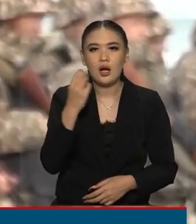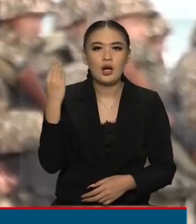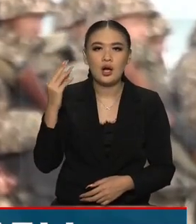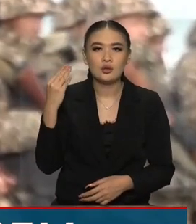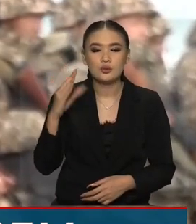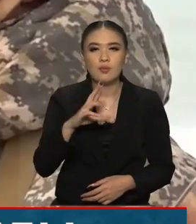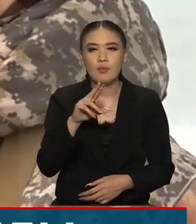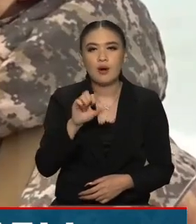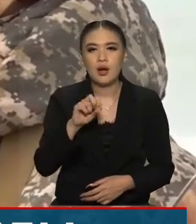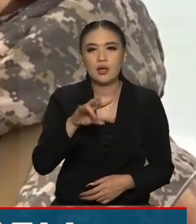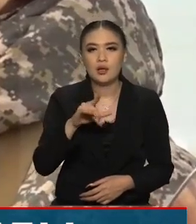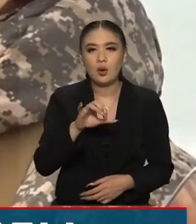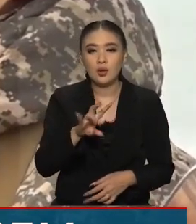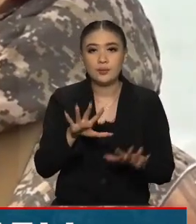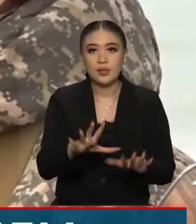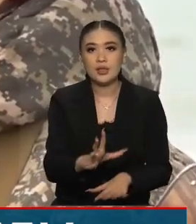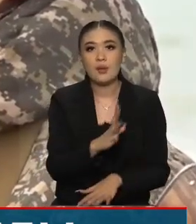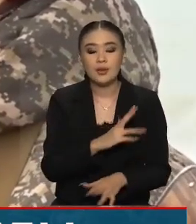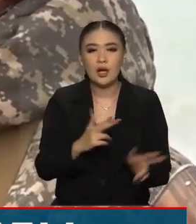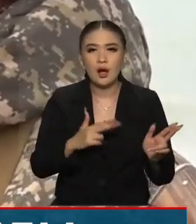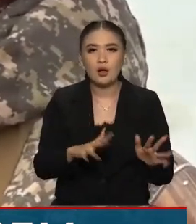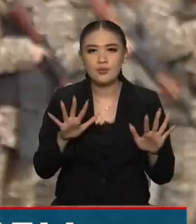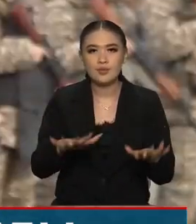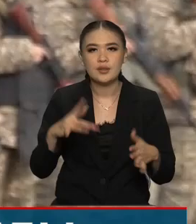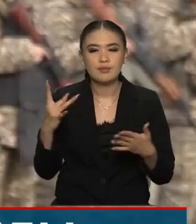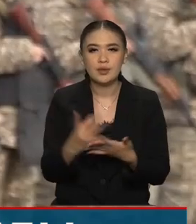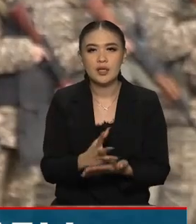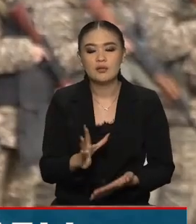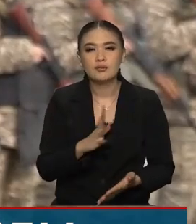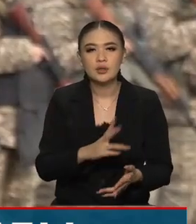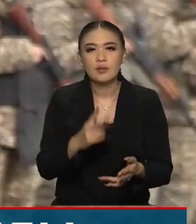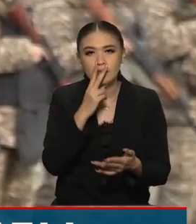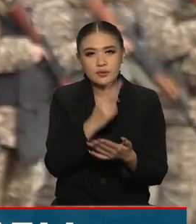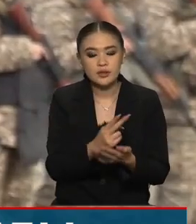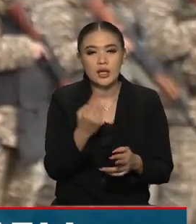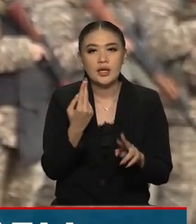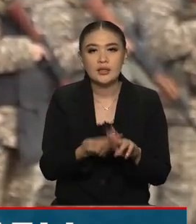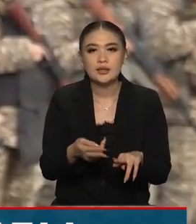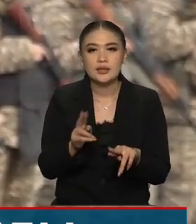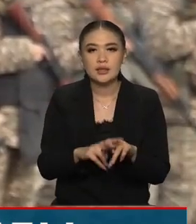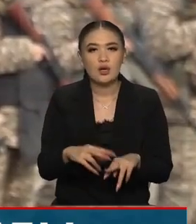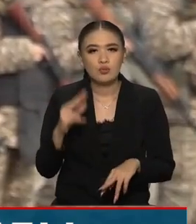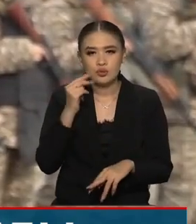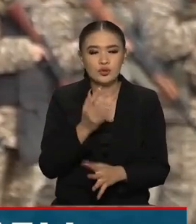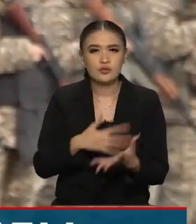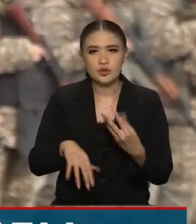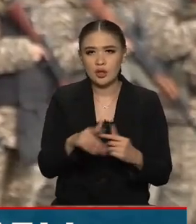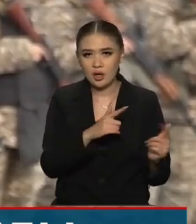полигонда болдық. Қаруды ең бірінші сол жерде ұстадым. Ер жігіт дайын болу керек.